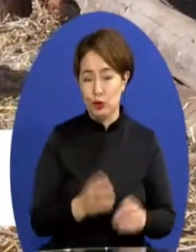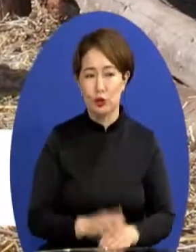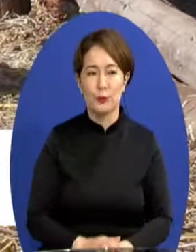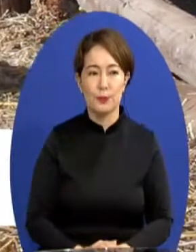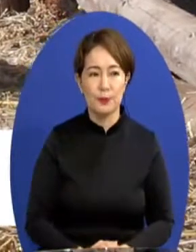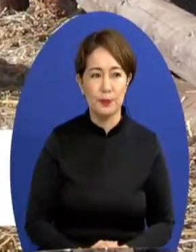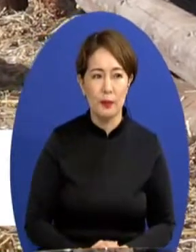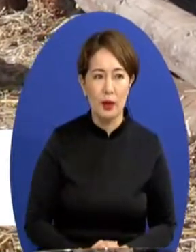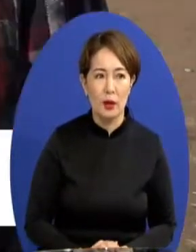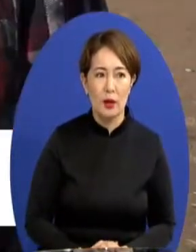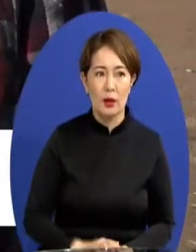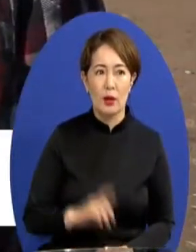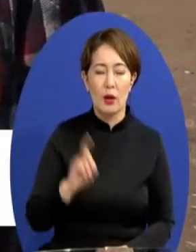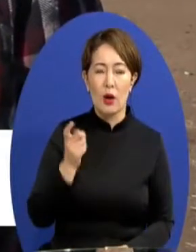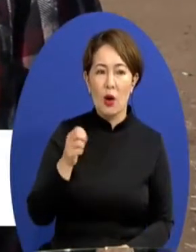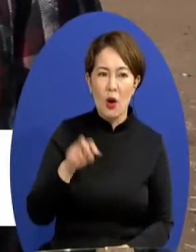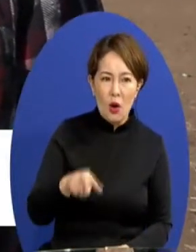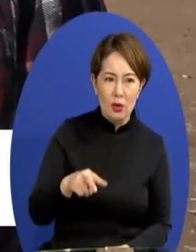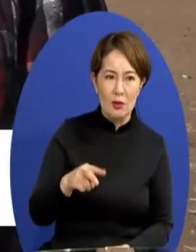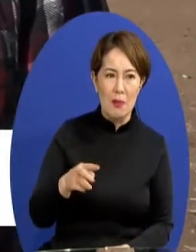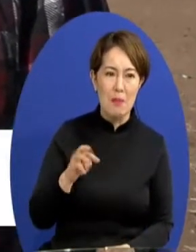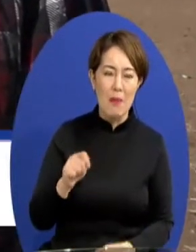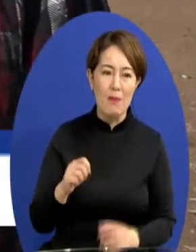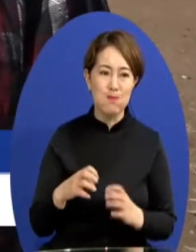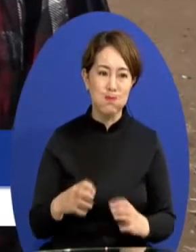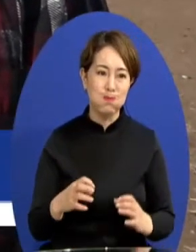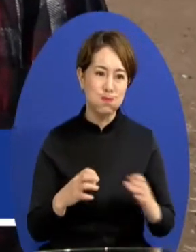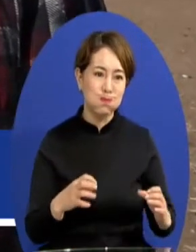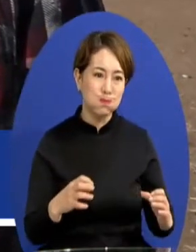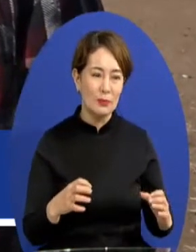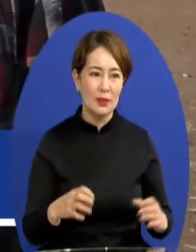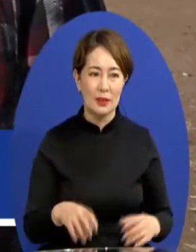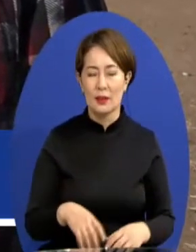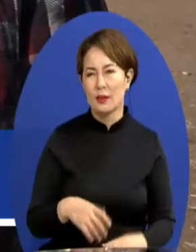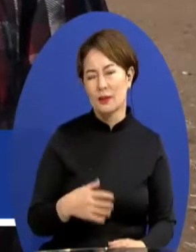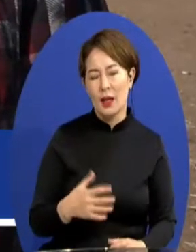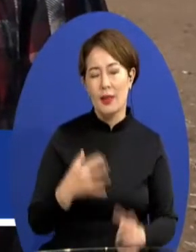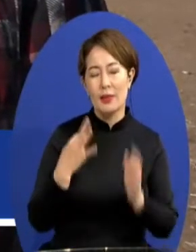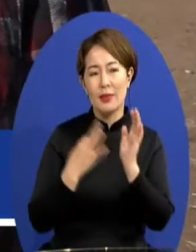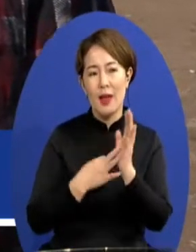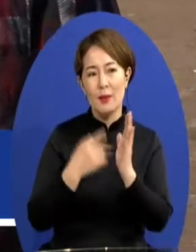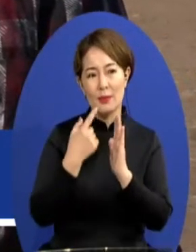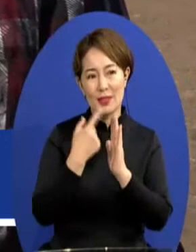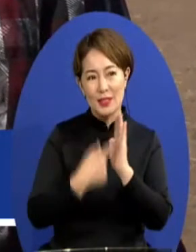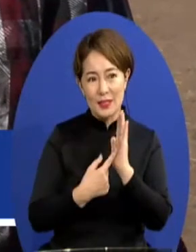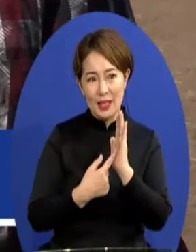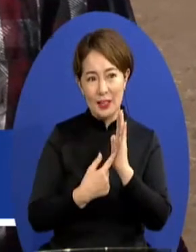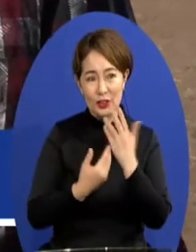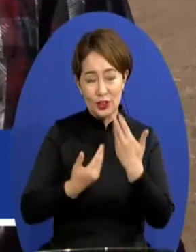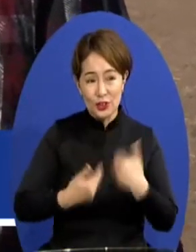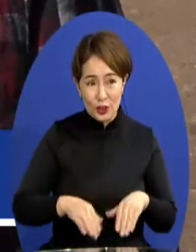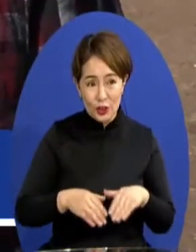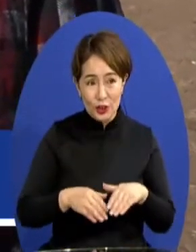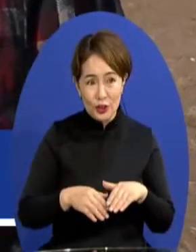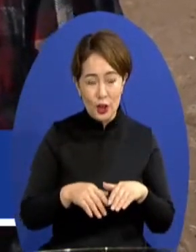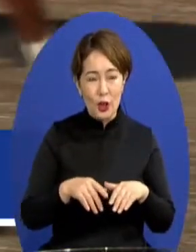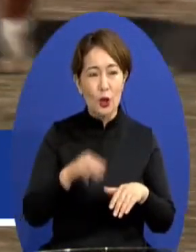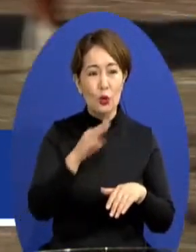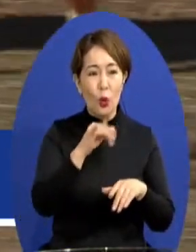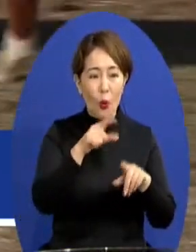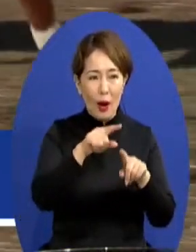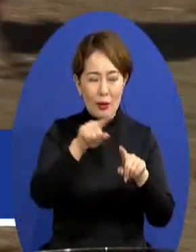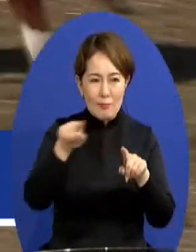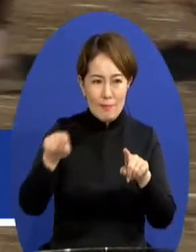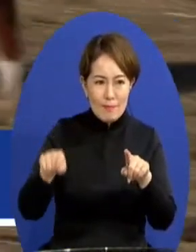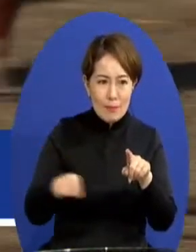Хөл шилв мэл махан интернет бүдүүн. Одоо 8 сард гарсан тоглон одоо хаврын гарсан тоглолтой